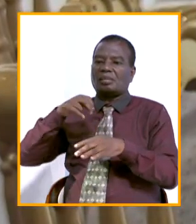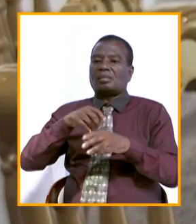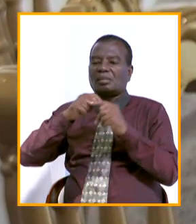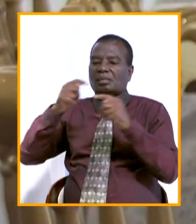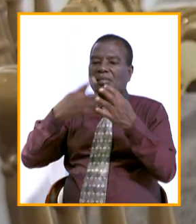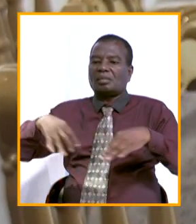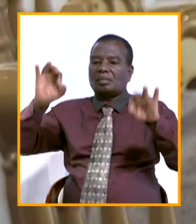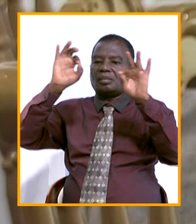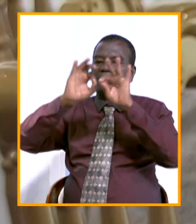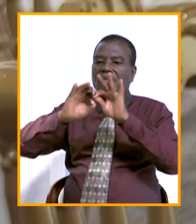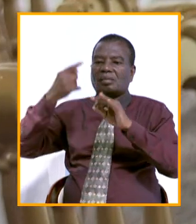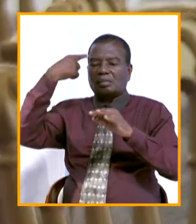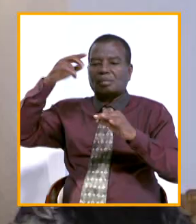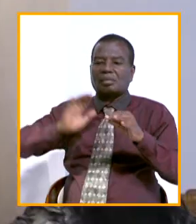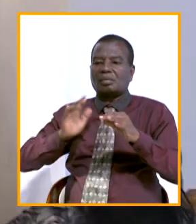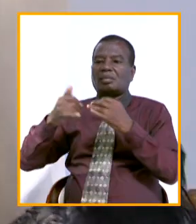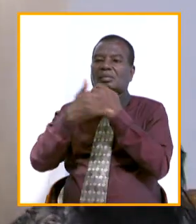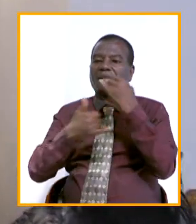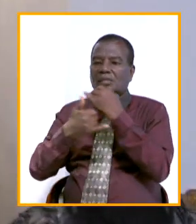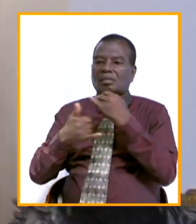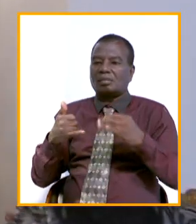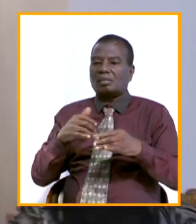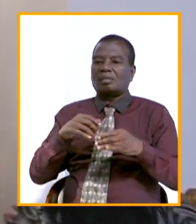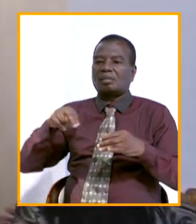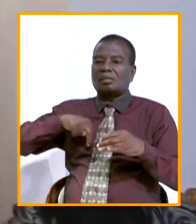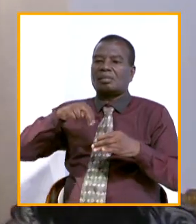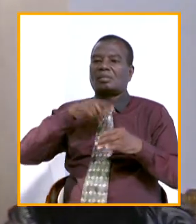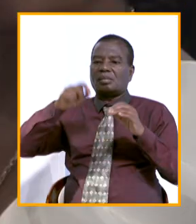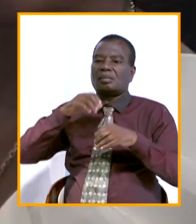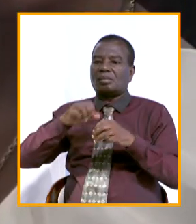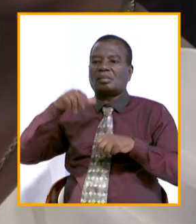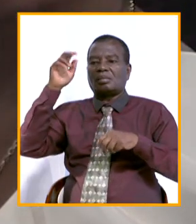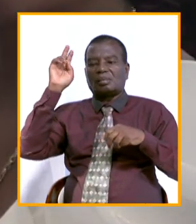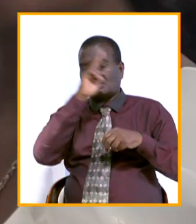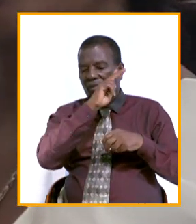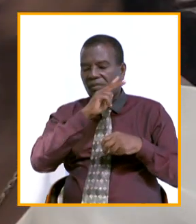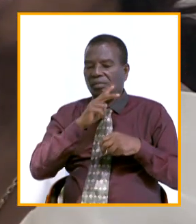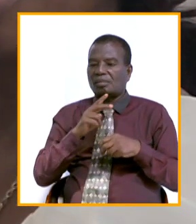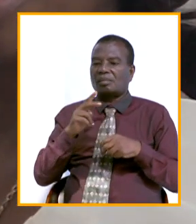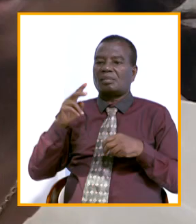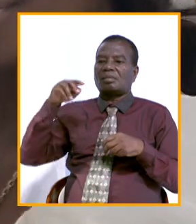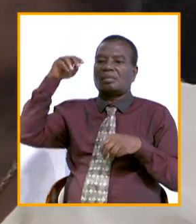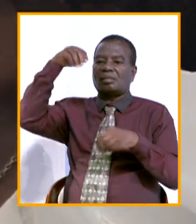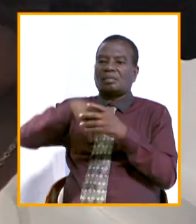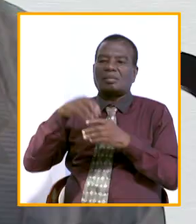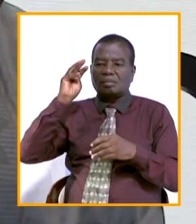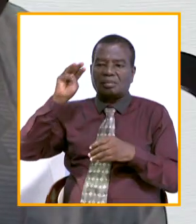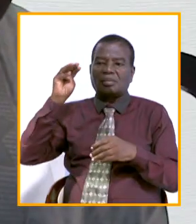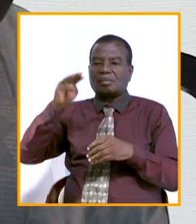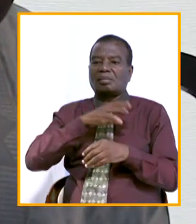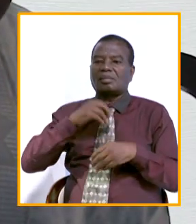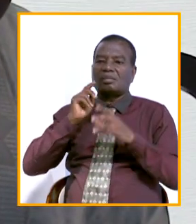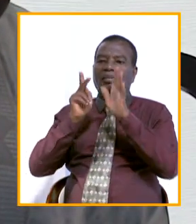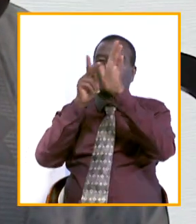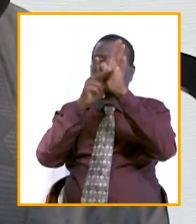très important pour notre pays. La diaspora ne doit pas être négligée. Dans son intervention, Nassine Batouré a